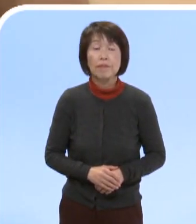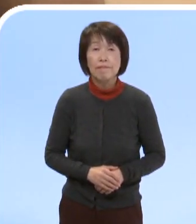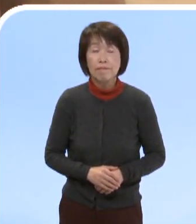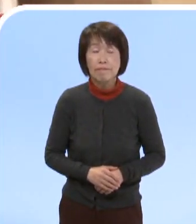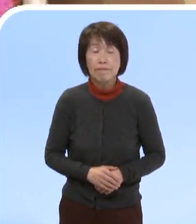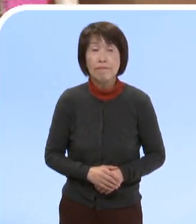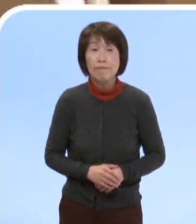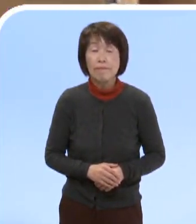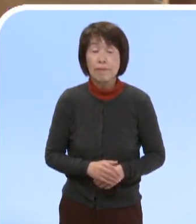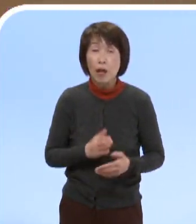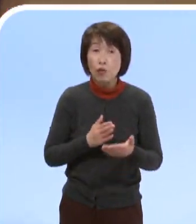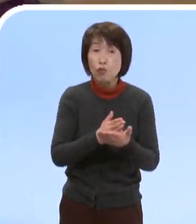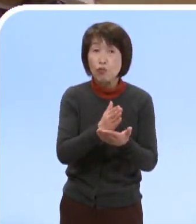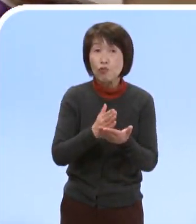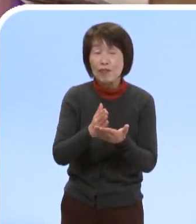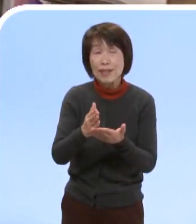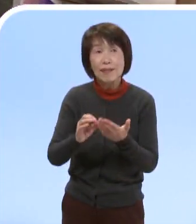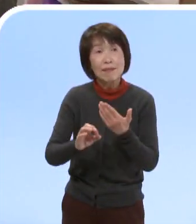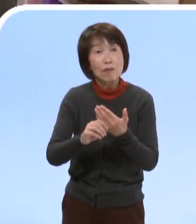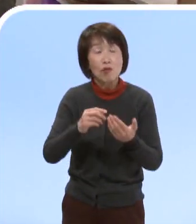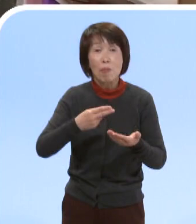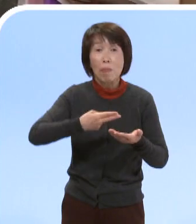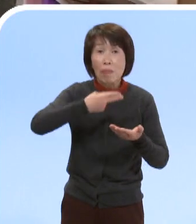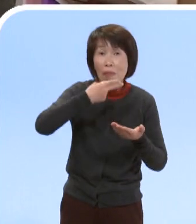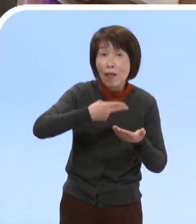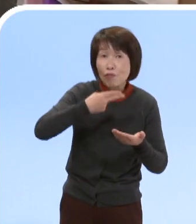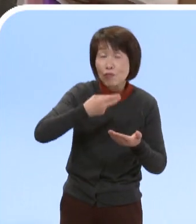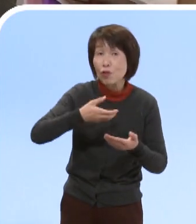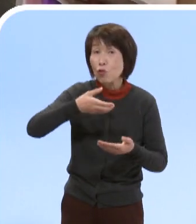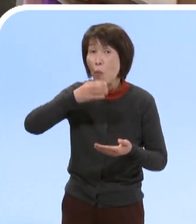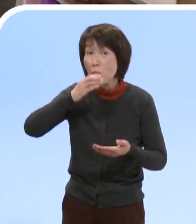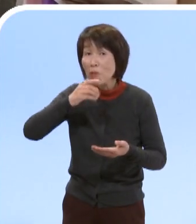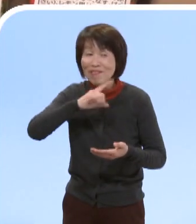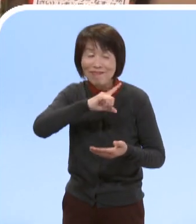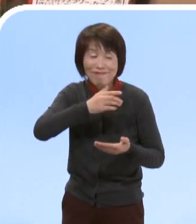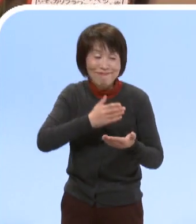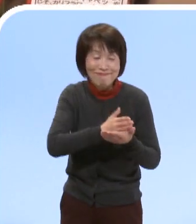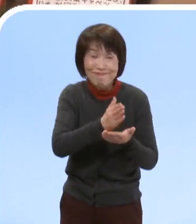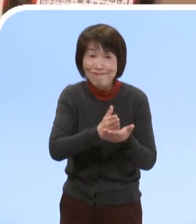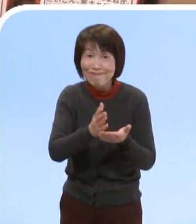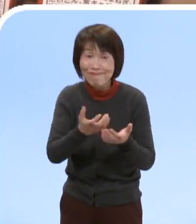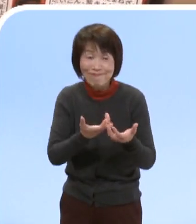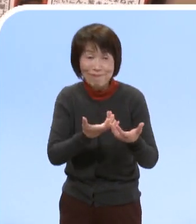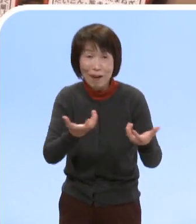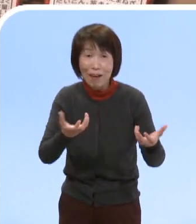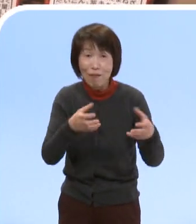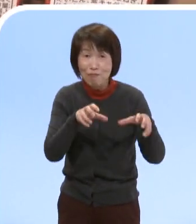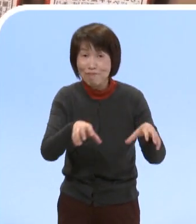そして麺類、飲み物といった食品の種類ごとに仕分けします。